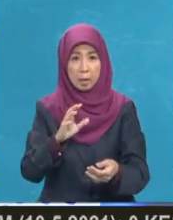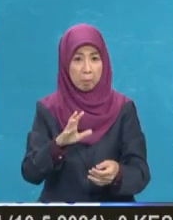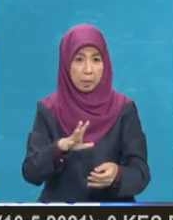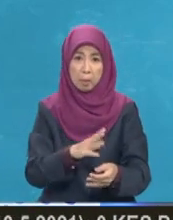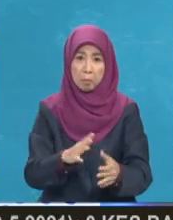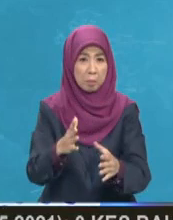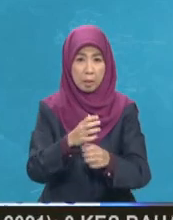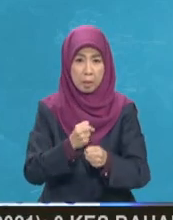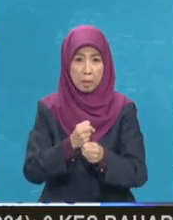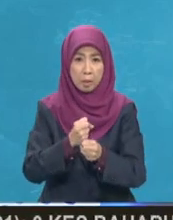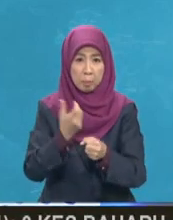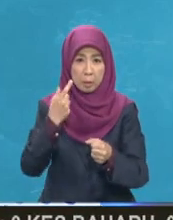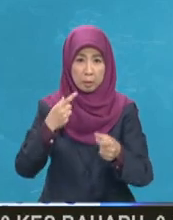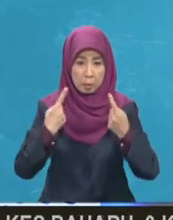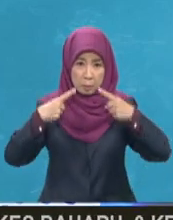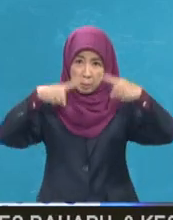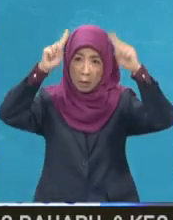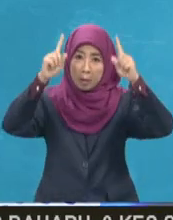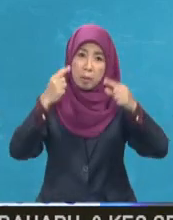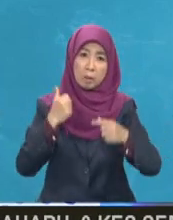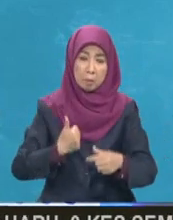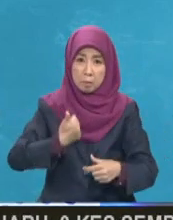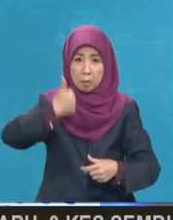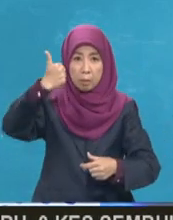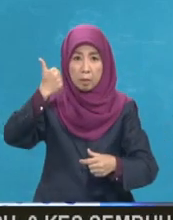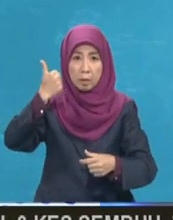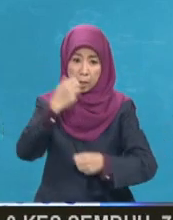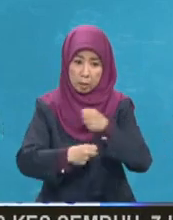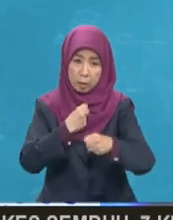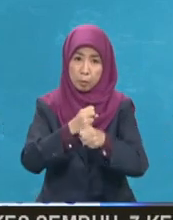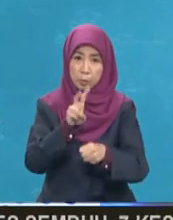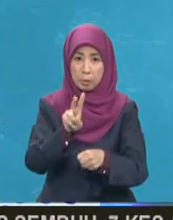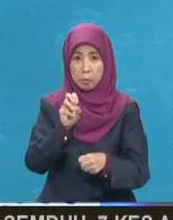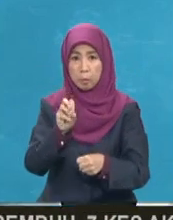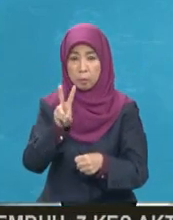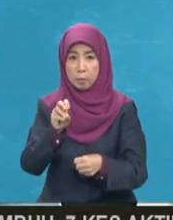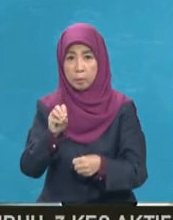akademik yang cemerlang dalam toples Aan am pada tahun